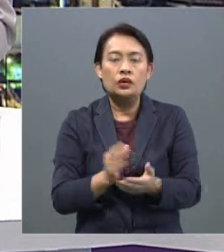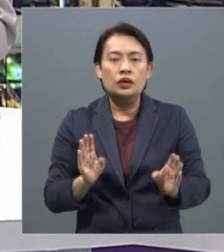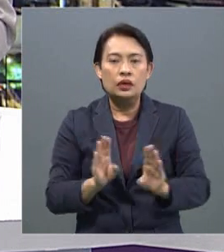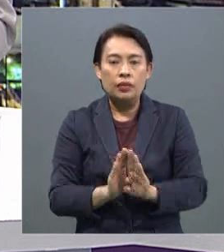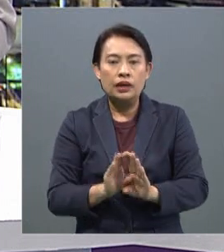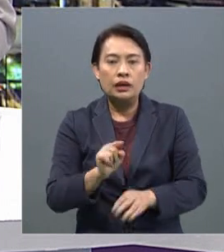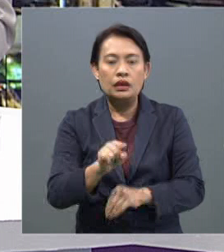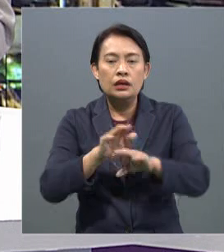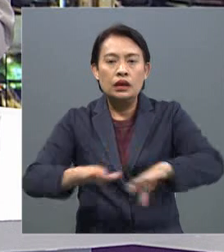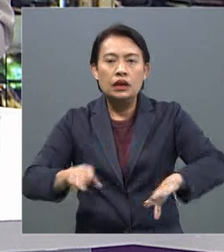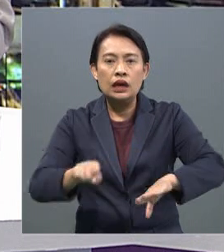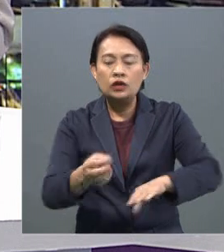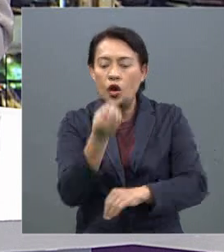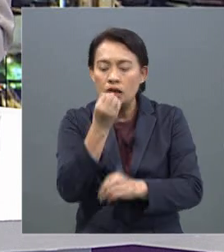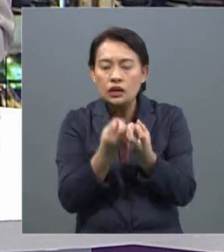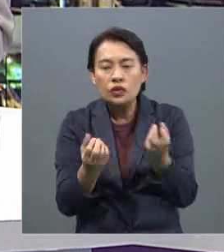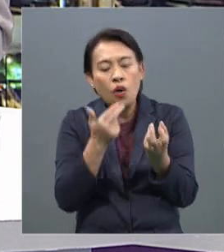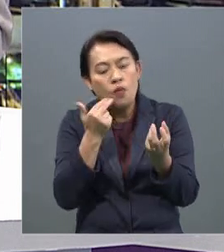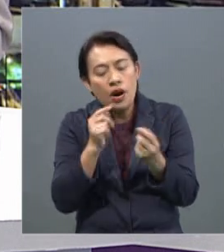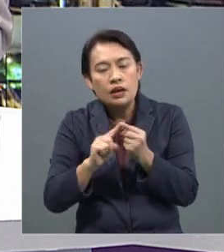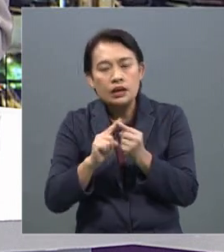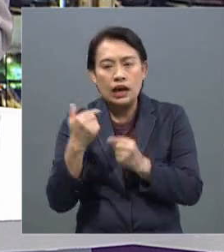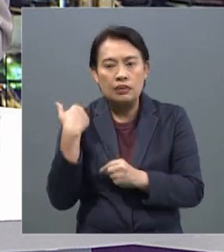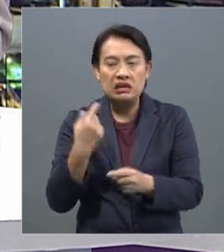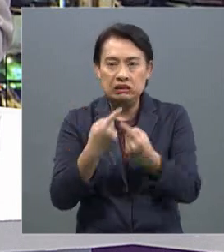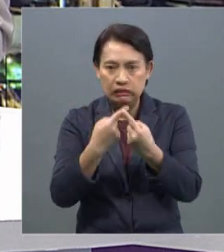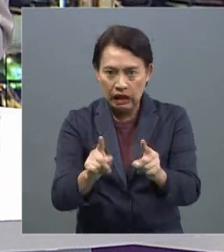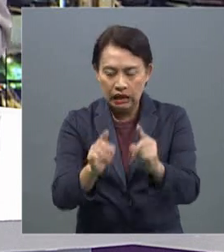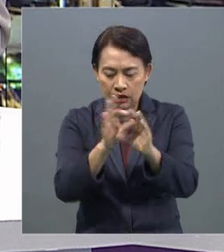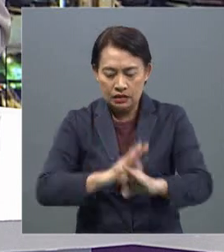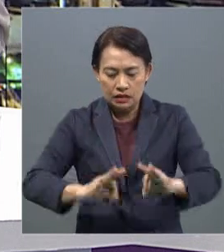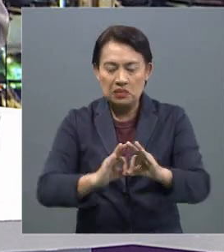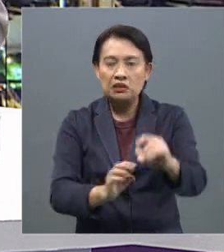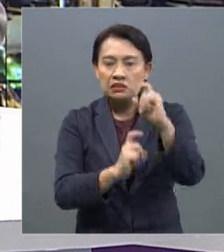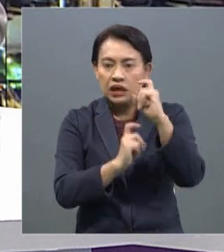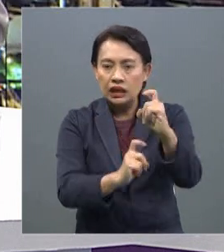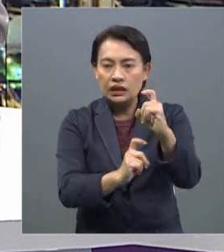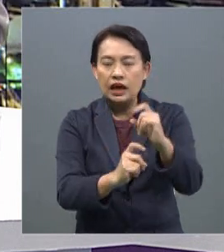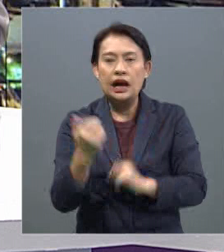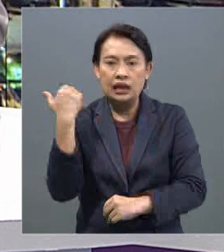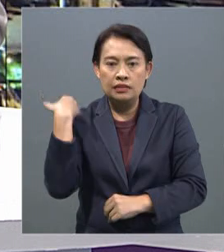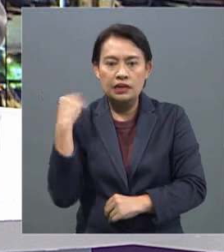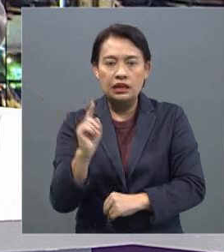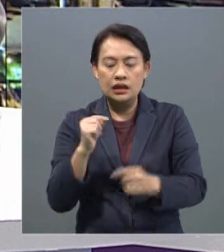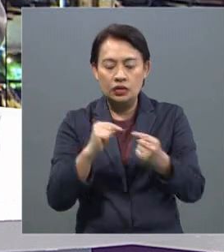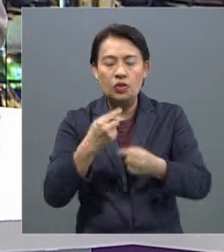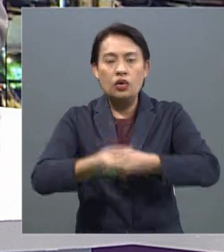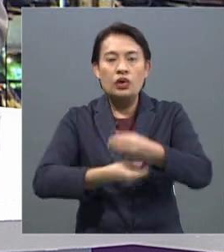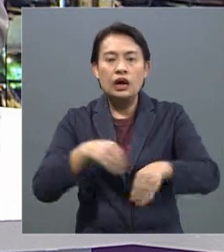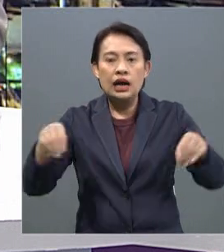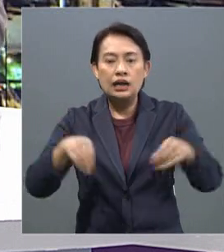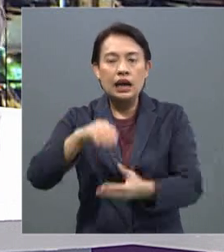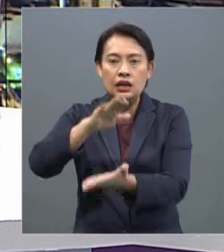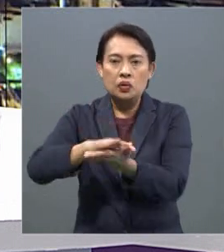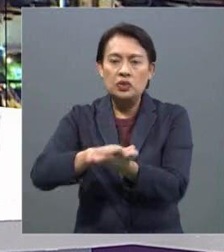มีขนมติดบ้านอืแต่จริงๆแล้วเนี่ยมันเป็นภัยตั้งแต่ขายที่ที่ข้างโรงเรียนหรือถบๆโรงเรียนอยู่แล้วนะ